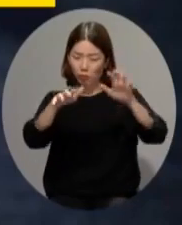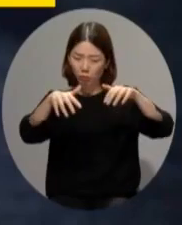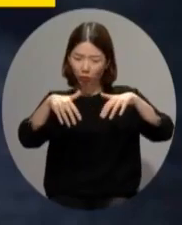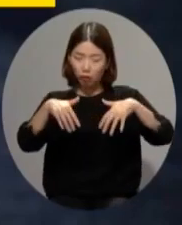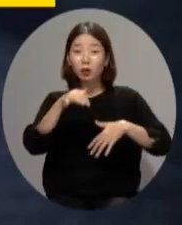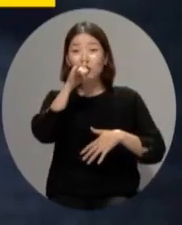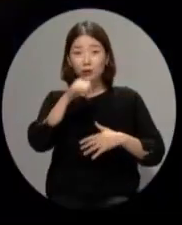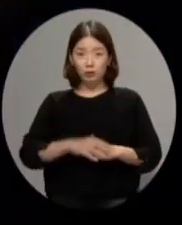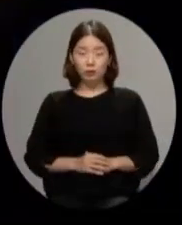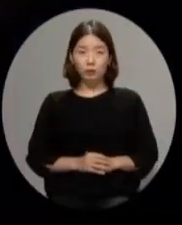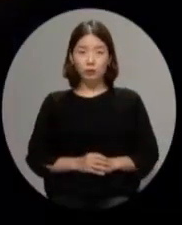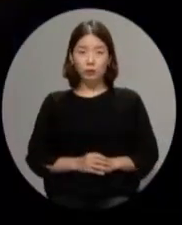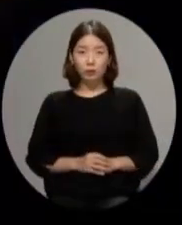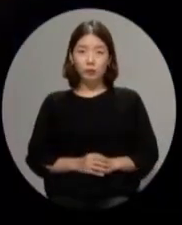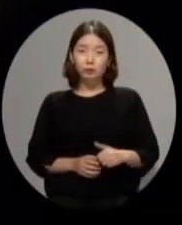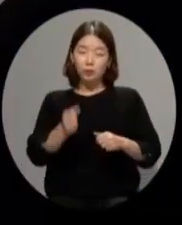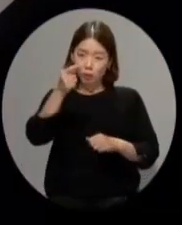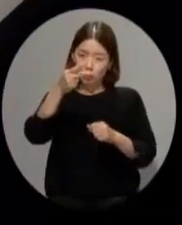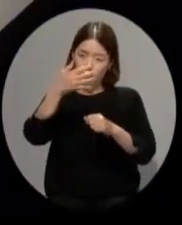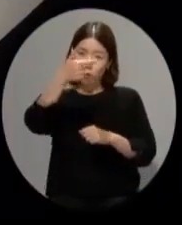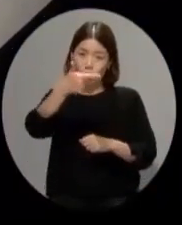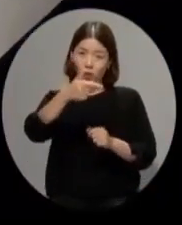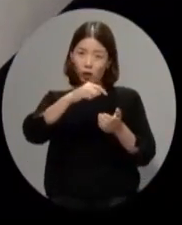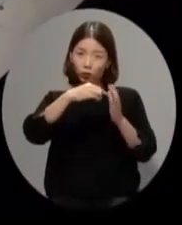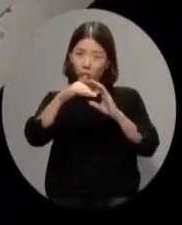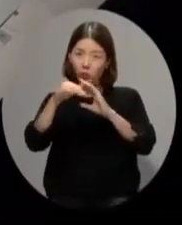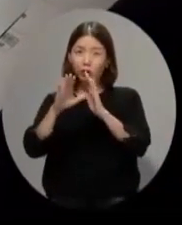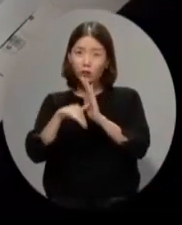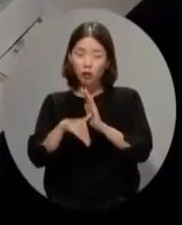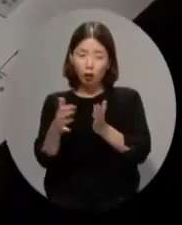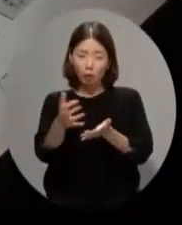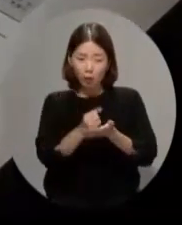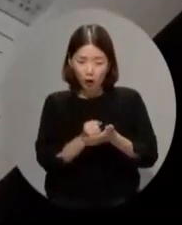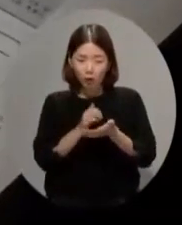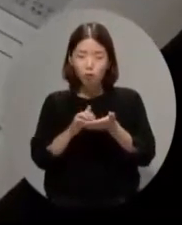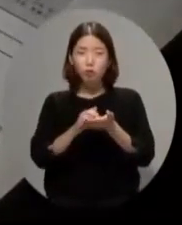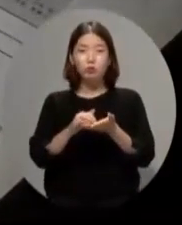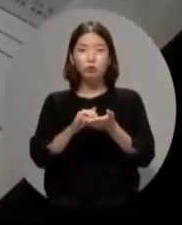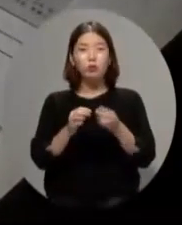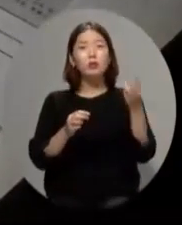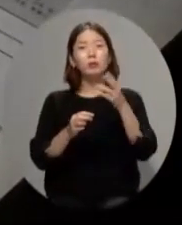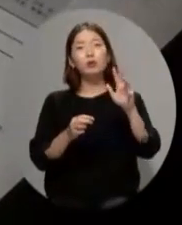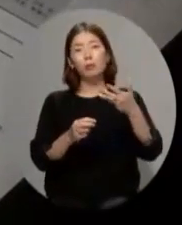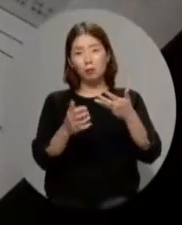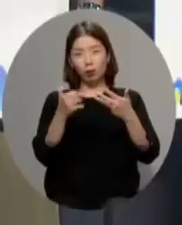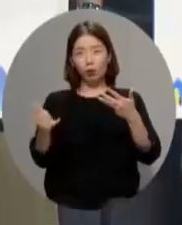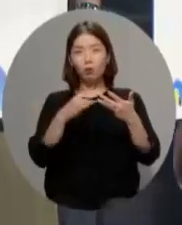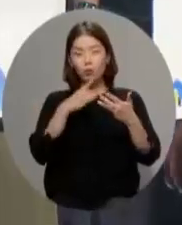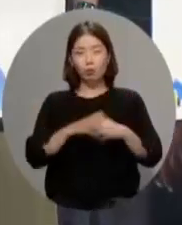참가를 독려했던 겁니다. 무려 6차례에 걸쳐 모집을 진행했지만 확보된 국내 신청자는 3,800여